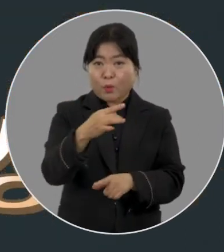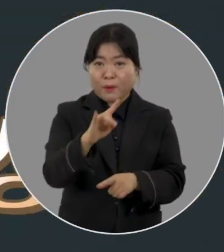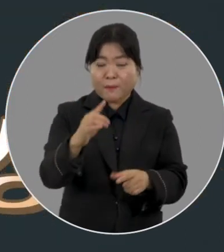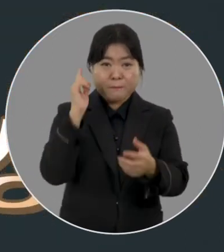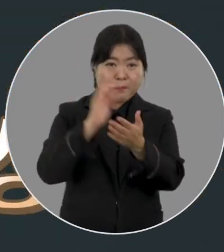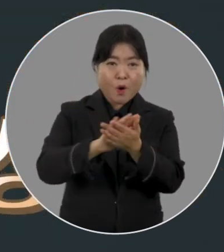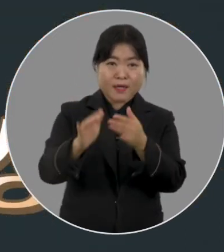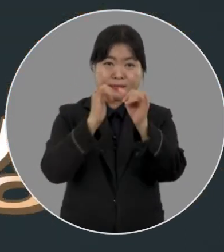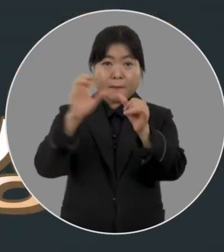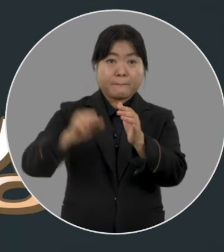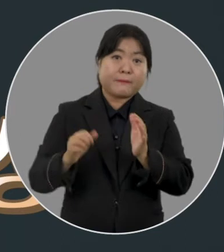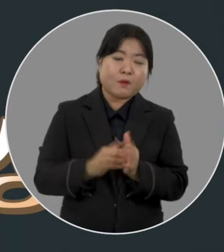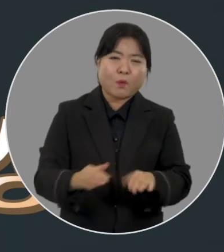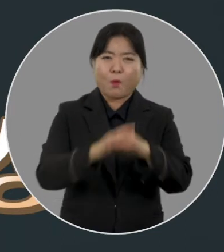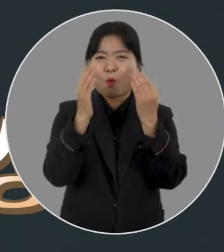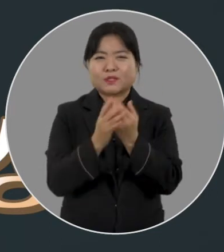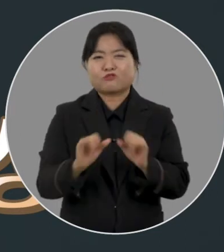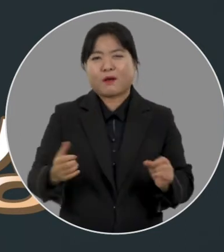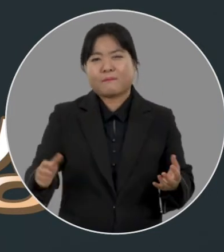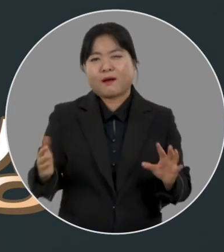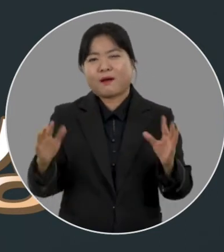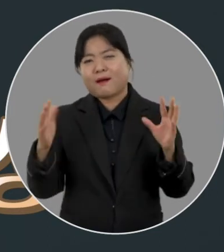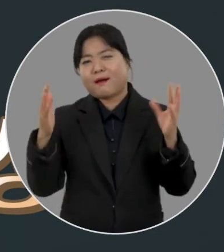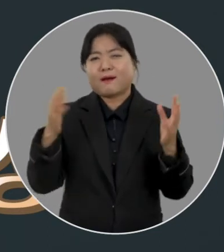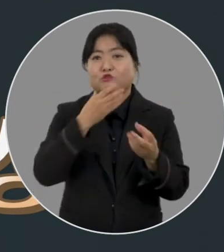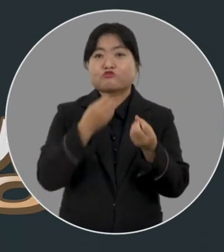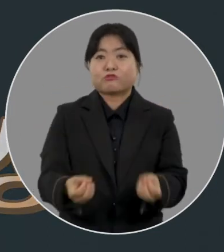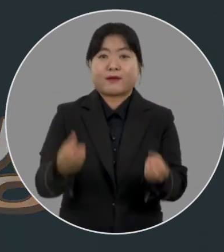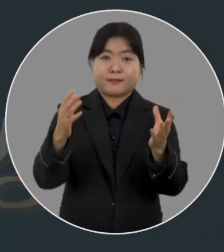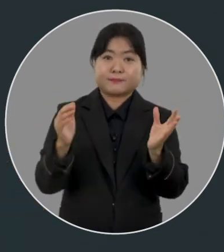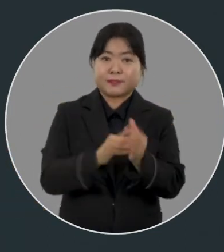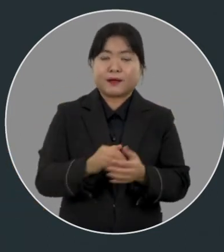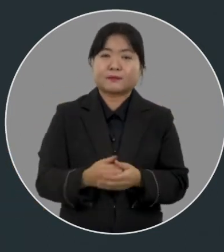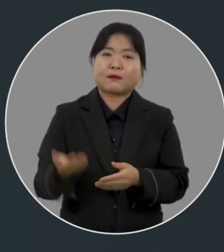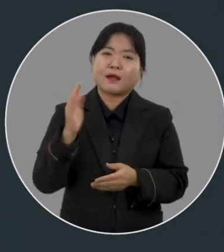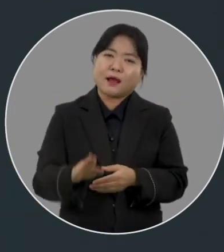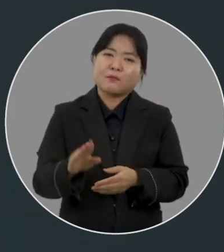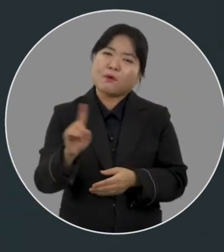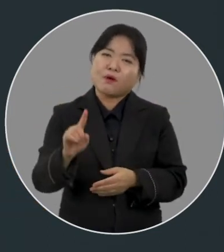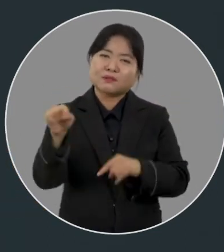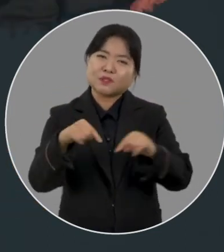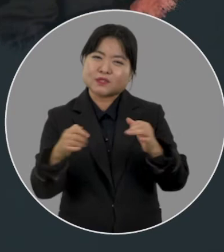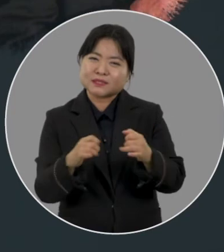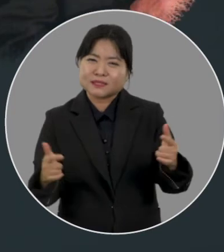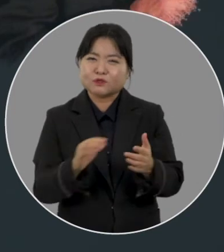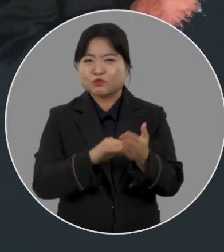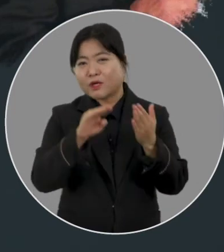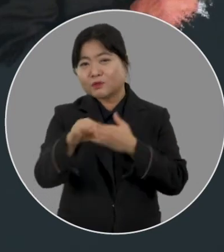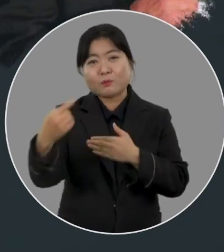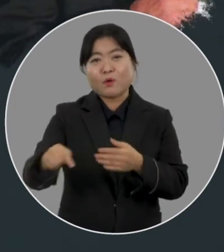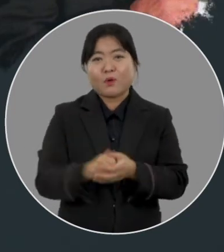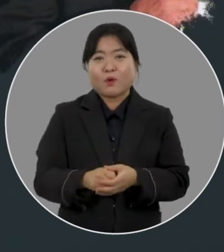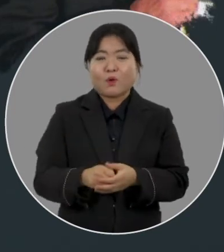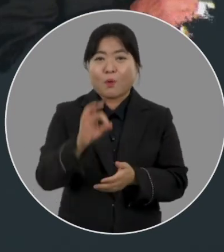받고 온 인류가 박수를 보내면서 축하해 왔습니다. 그러나 역시 정치인들은 그 이후에도